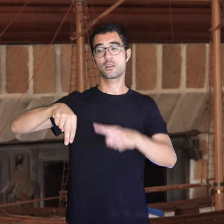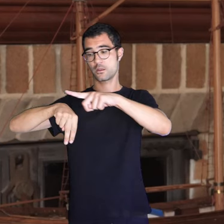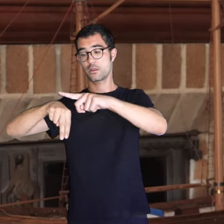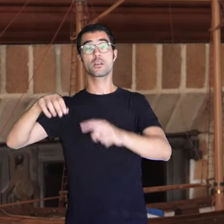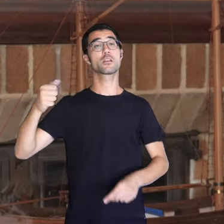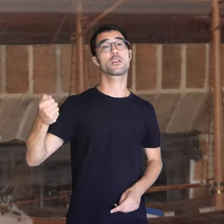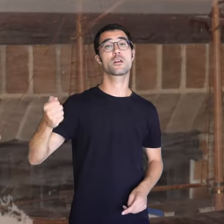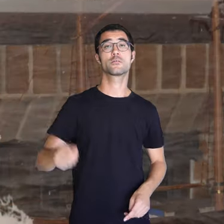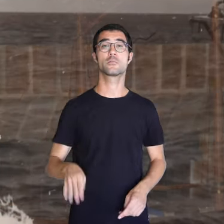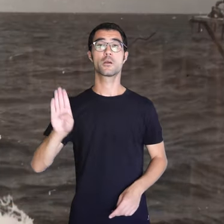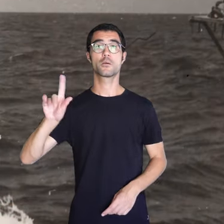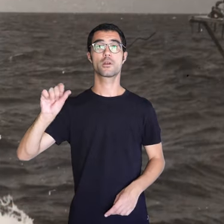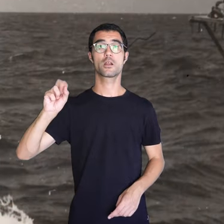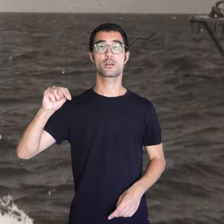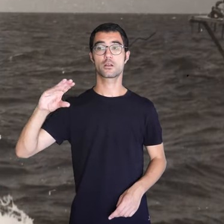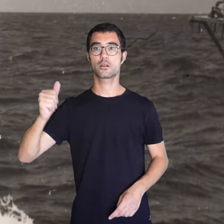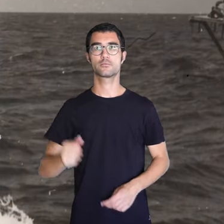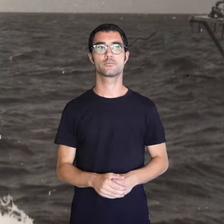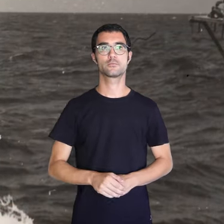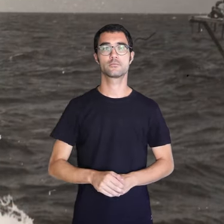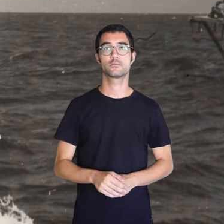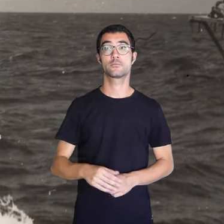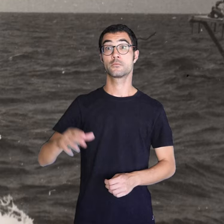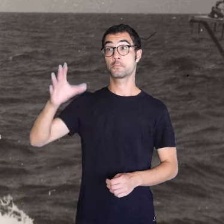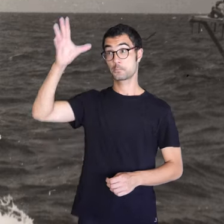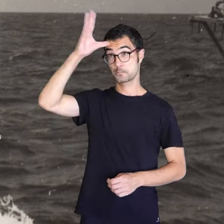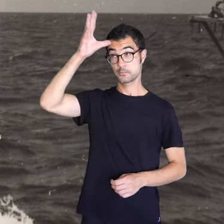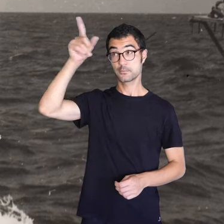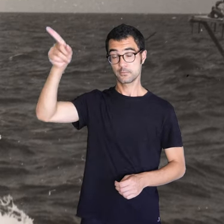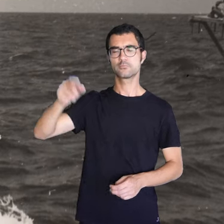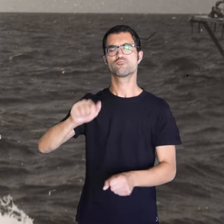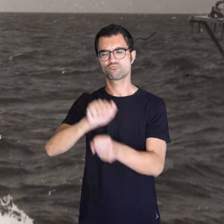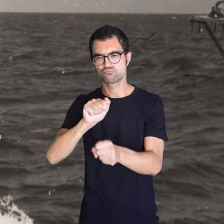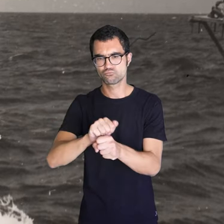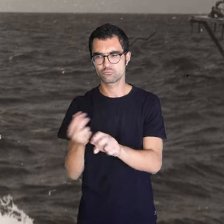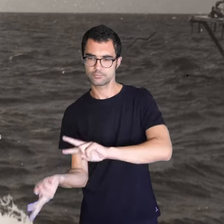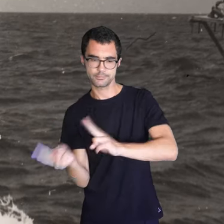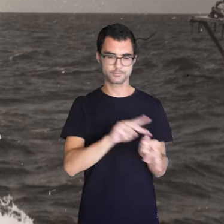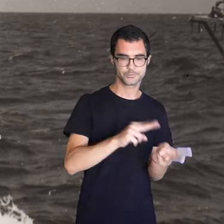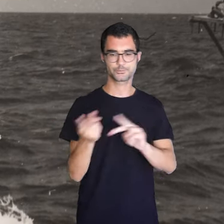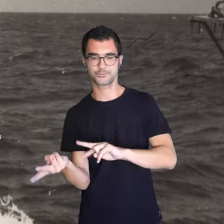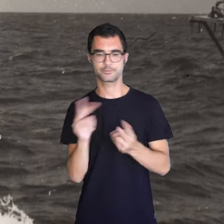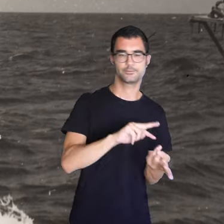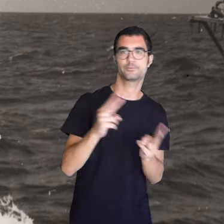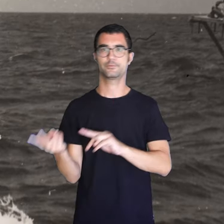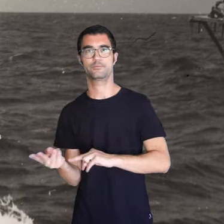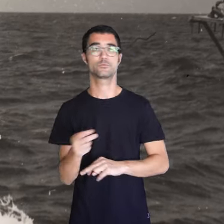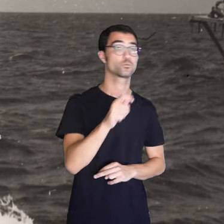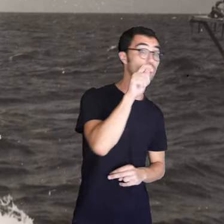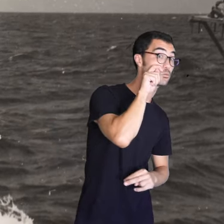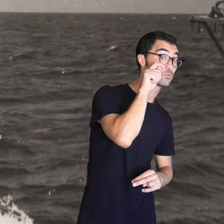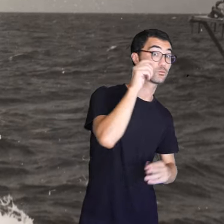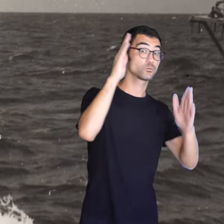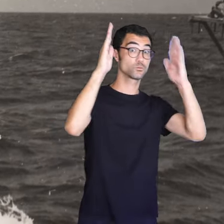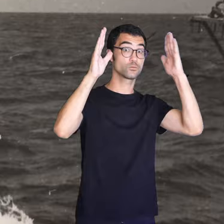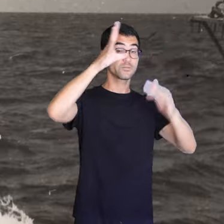d'això, l'únic que s'hi va dedicar va ser a mon pare en això. I alternava, és a dir, durant